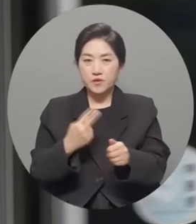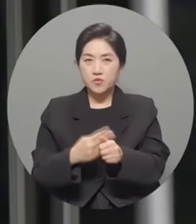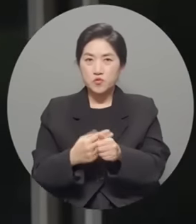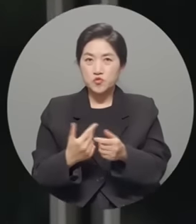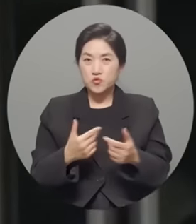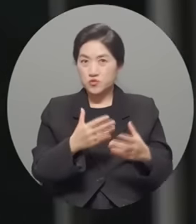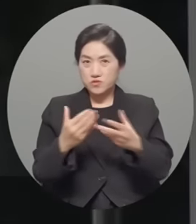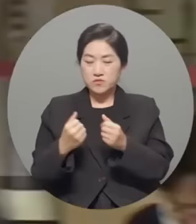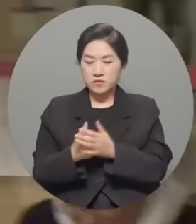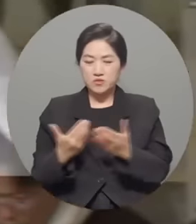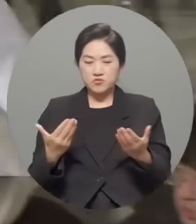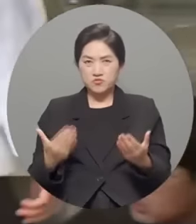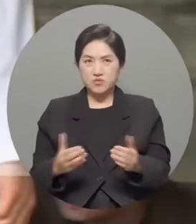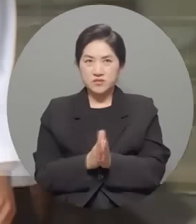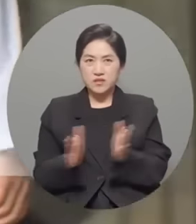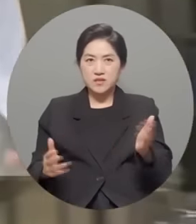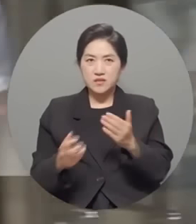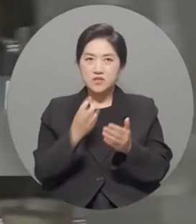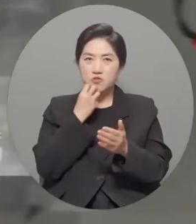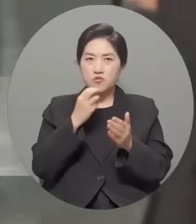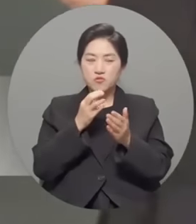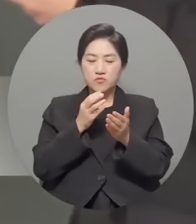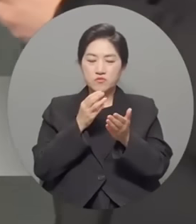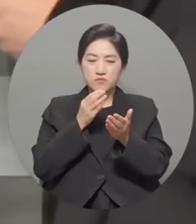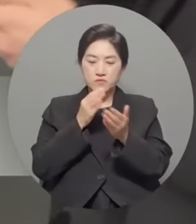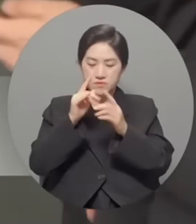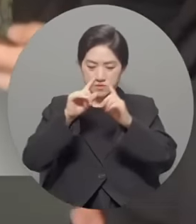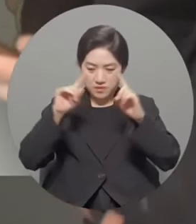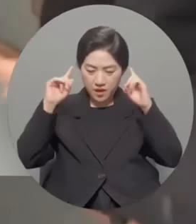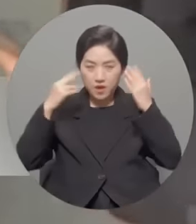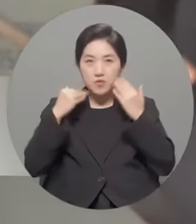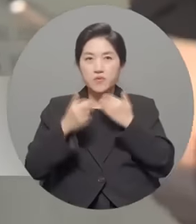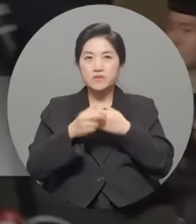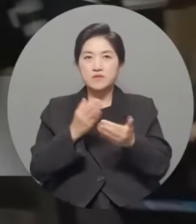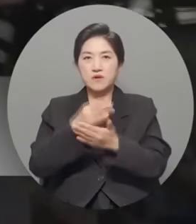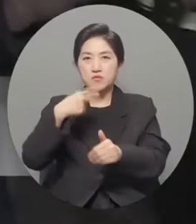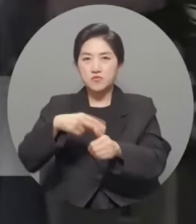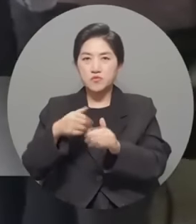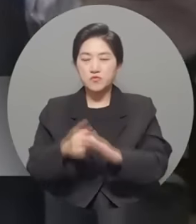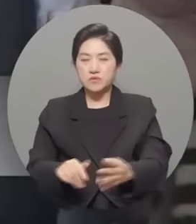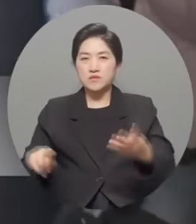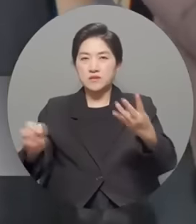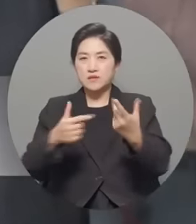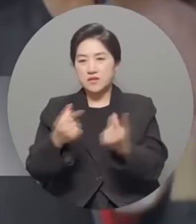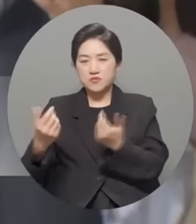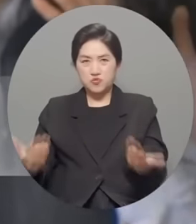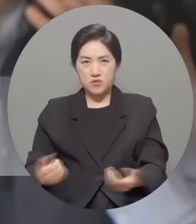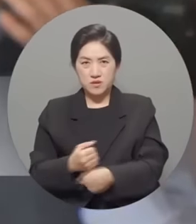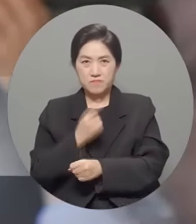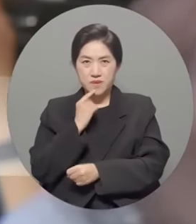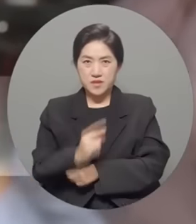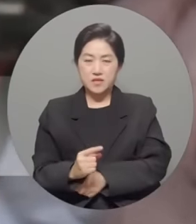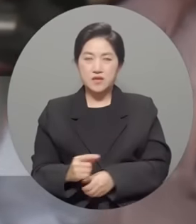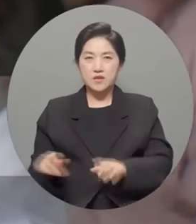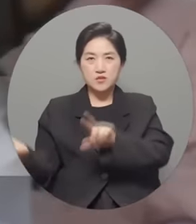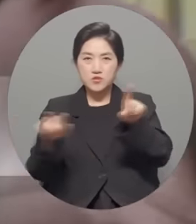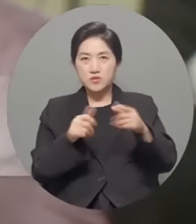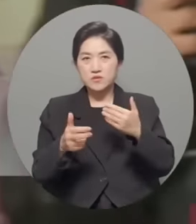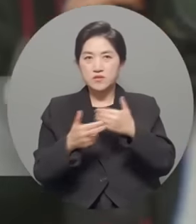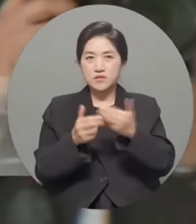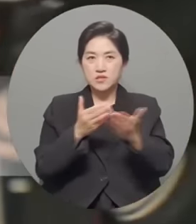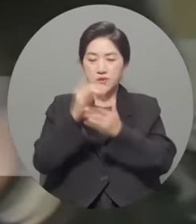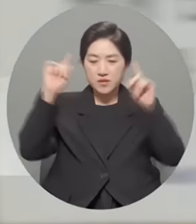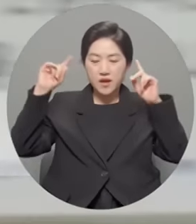시작됩니다. 서울대의대 비대위는 오는 30일 첫 집단 휴진을 결의했고 전국의대교수 비상대책위는 오늘 총회를